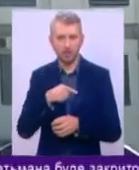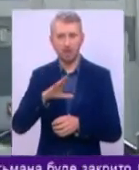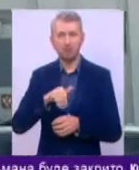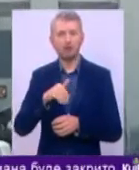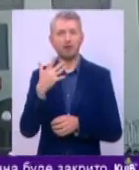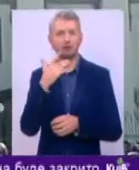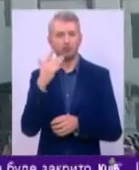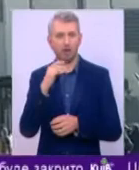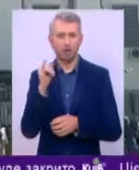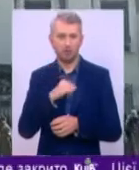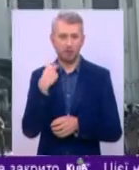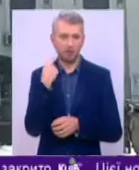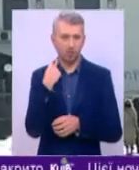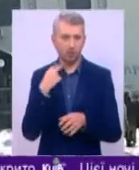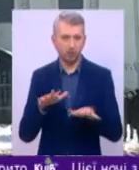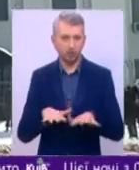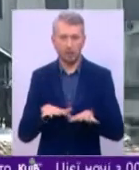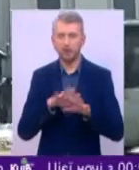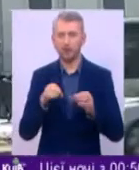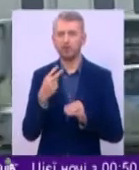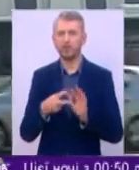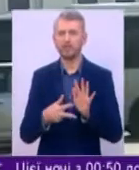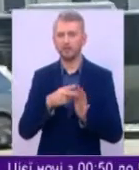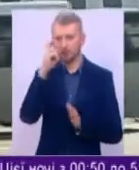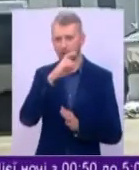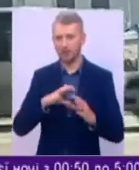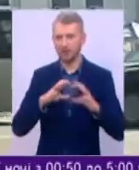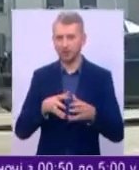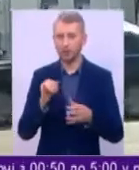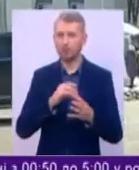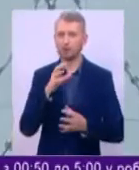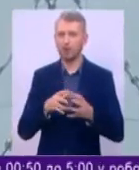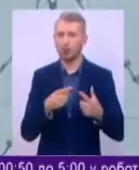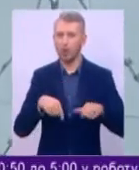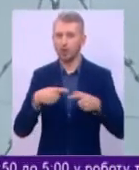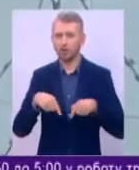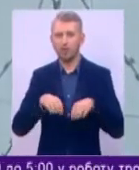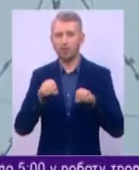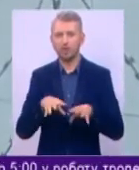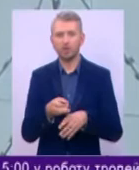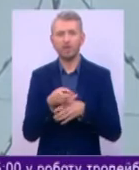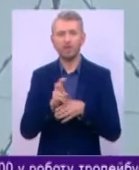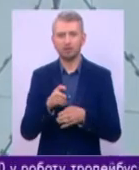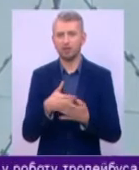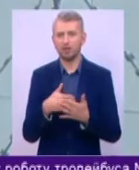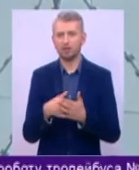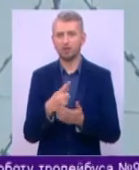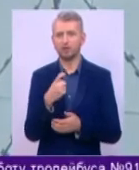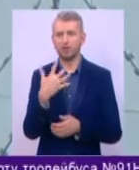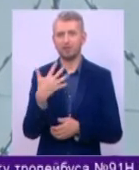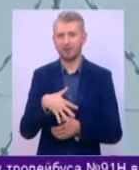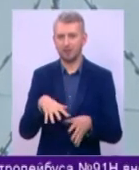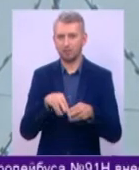після Сполучених Штатів та Великої Британії. Загалом 28 країн світу та міжнародні організації вирішили видворити близько